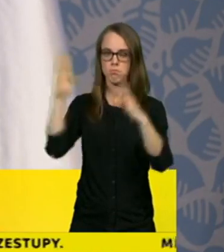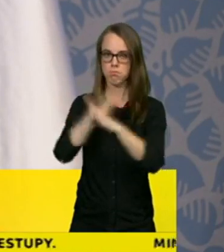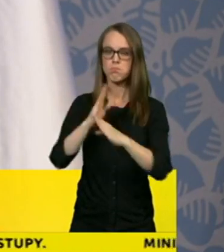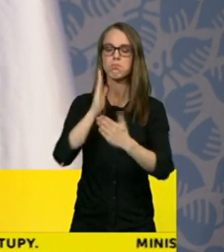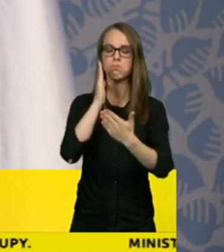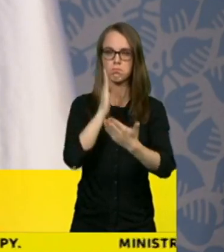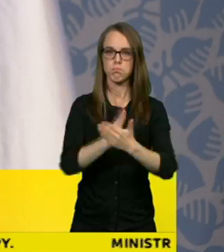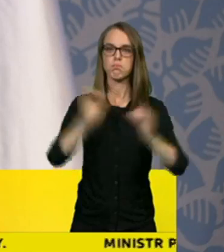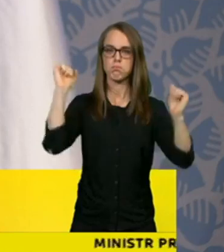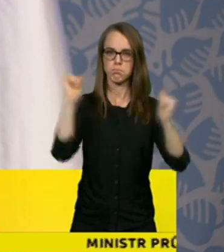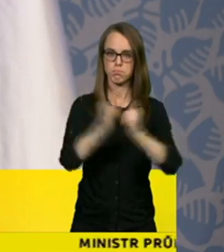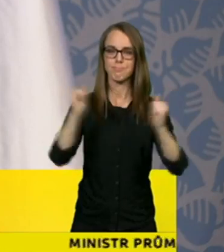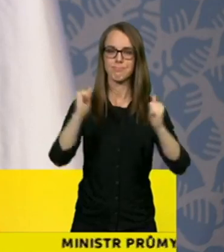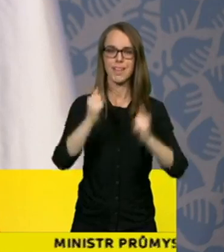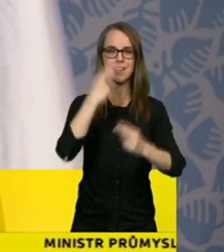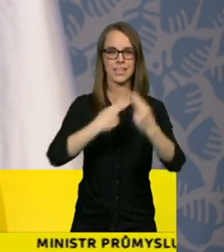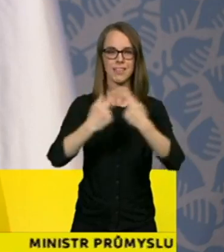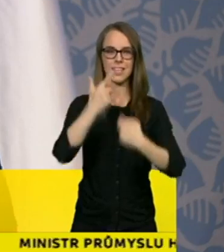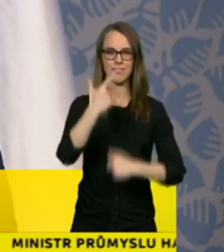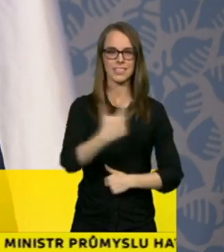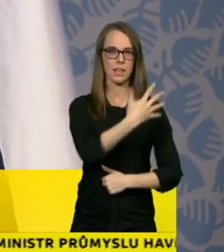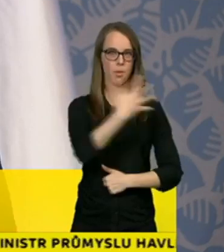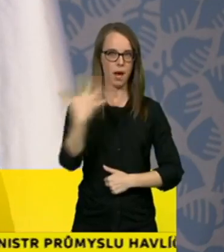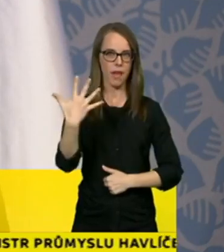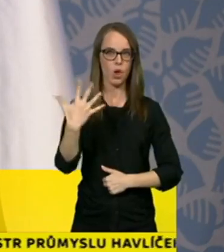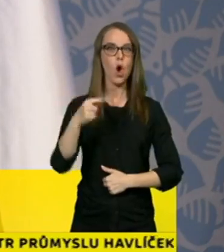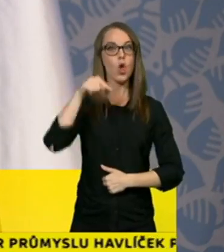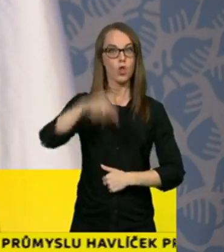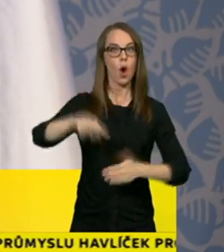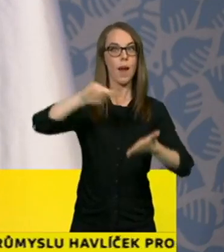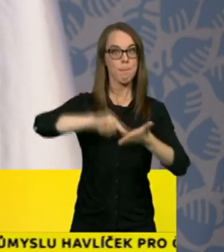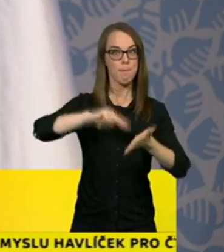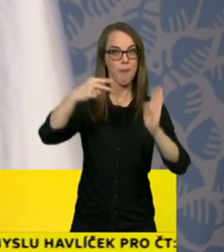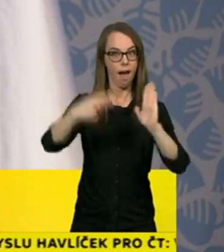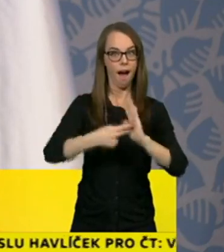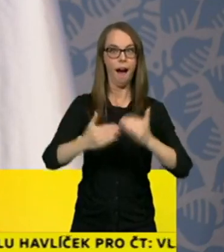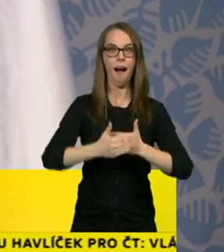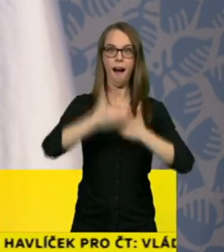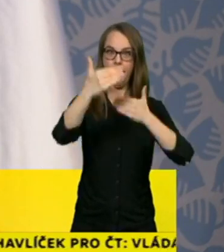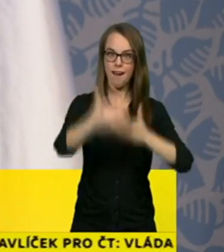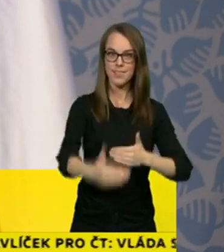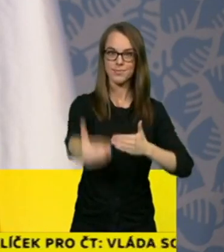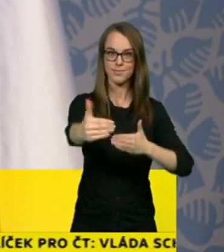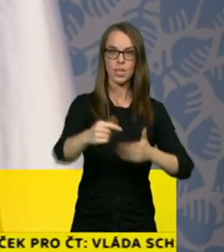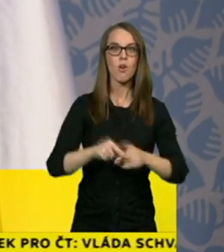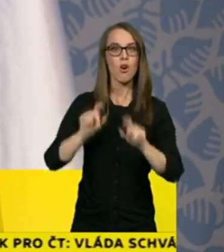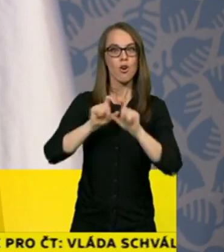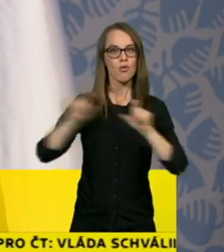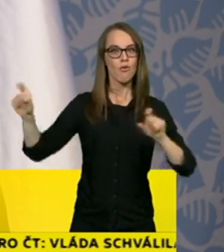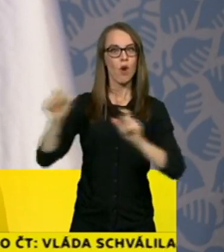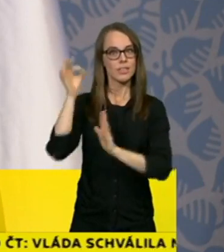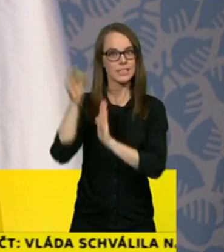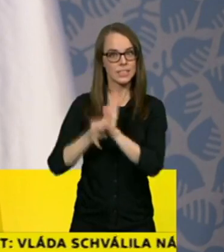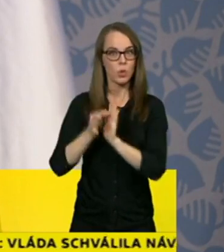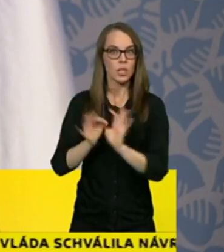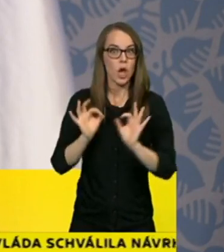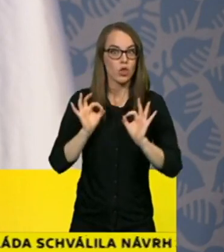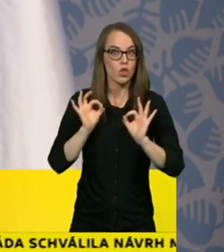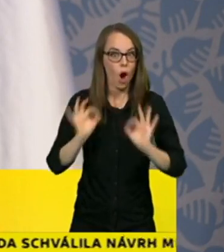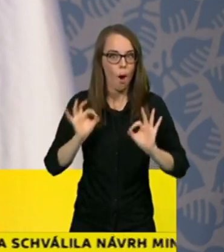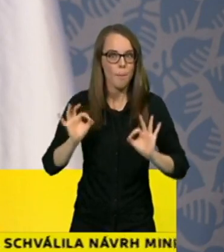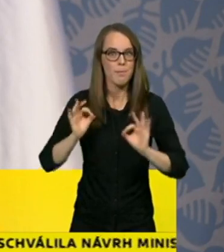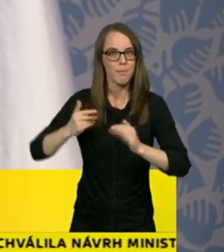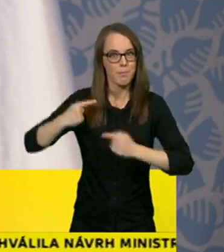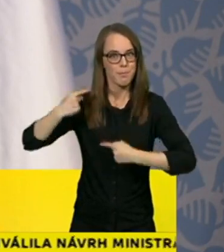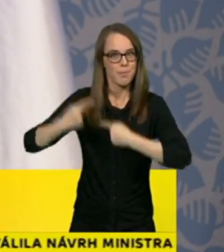dobře a můžeme si to tedy dovolit, je to plán na 25.5., je to vlastně ta poslední vlna nějakých